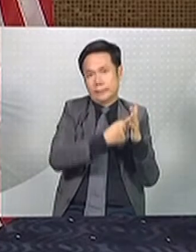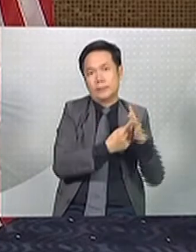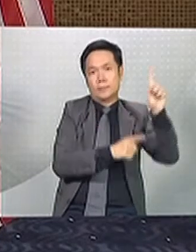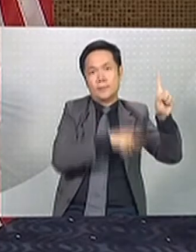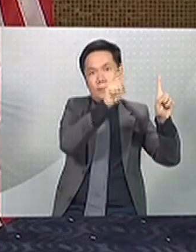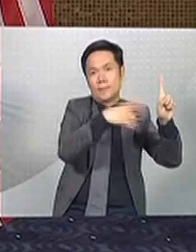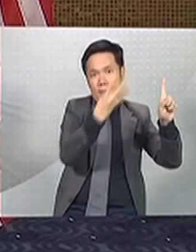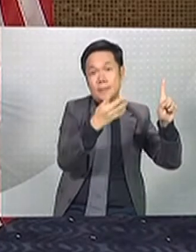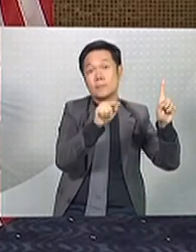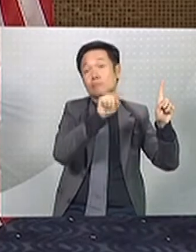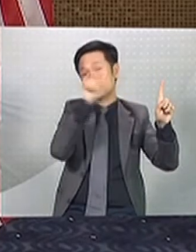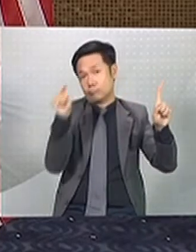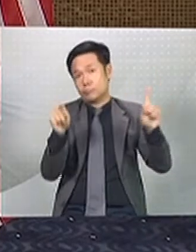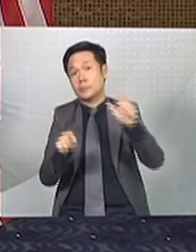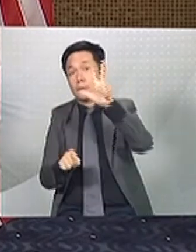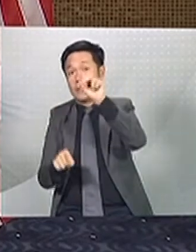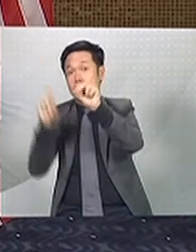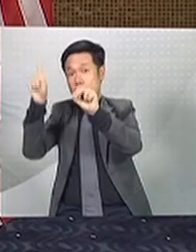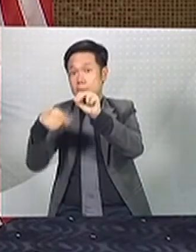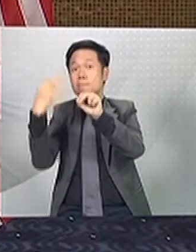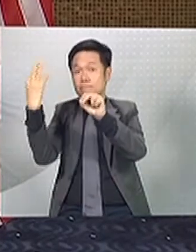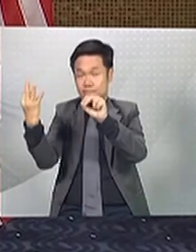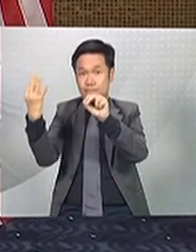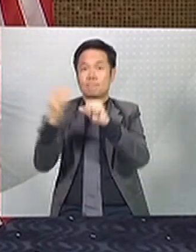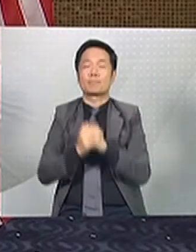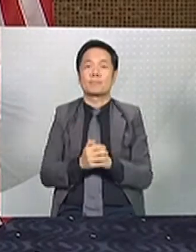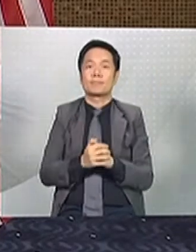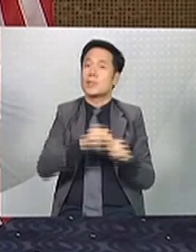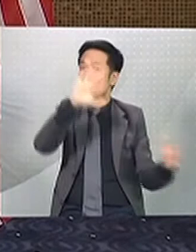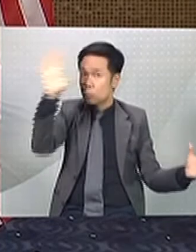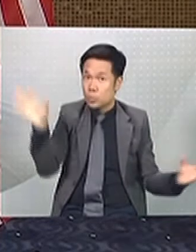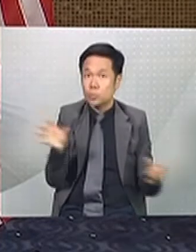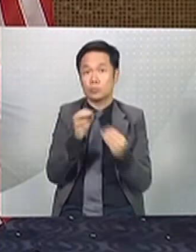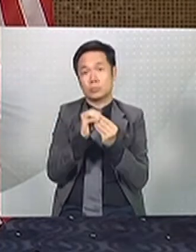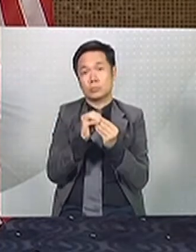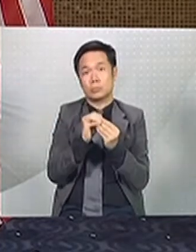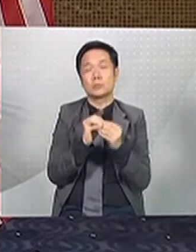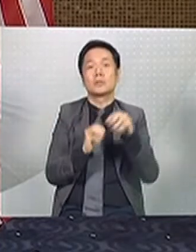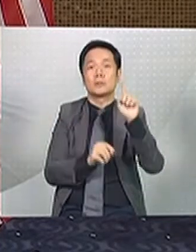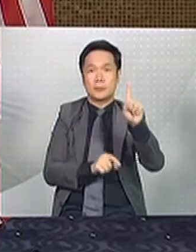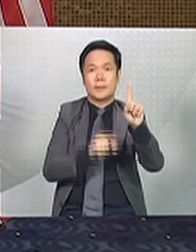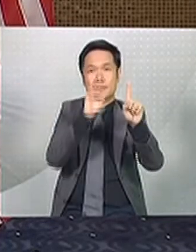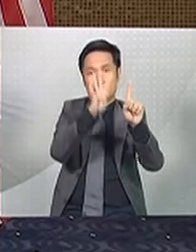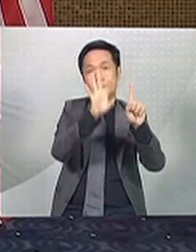sehingga 30 September 2020 dengan anggaran kutipan sebanyak